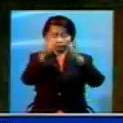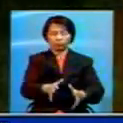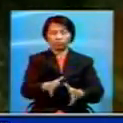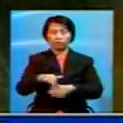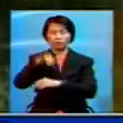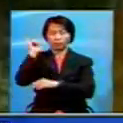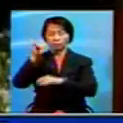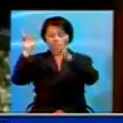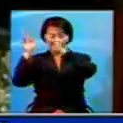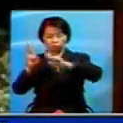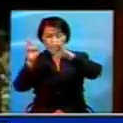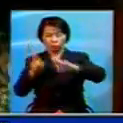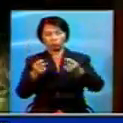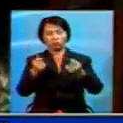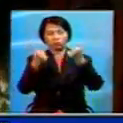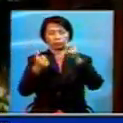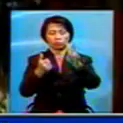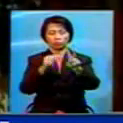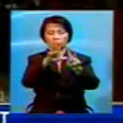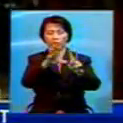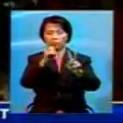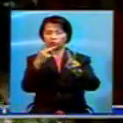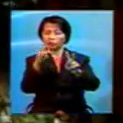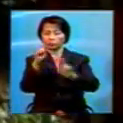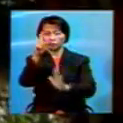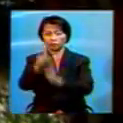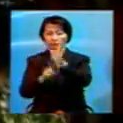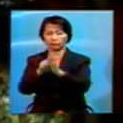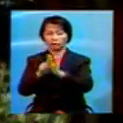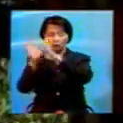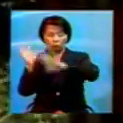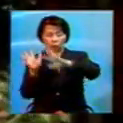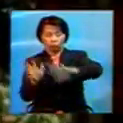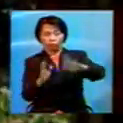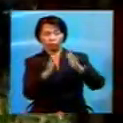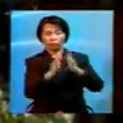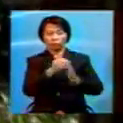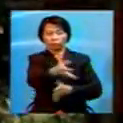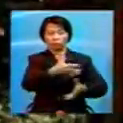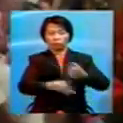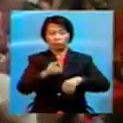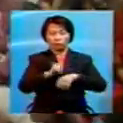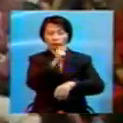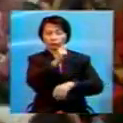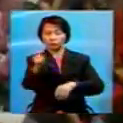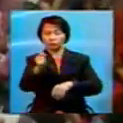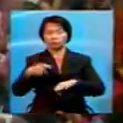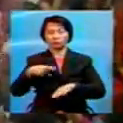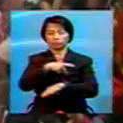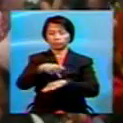ramasun bergerak pada kelajuan 250 km sej membadai perkampungan nelayan di timur